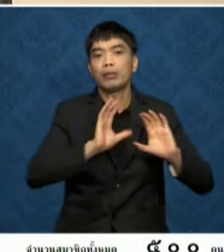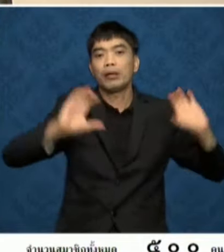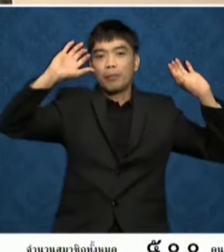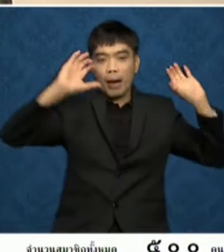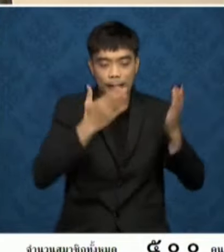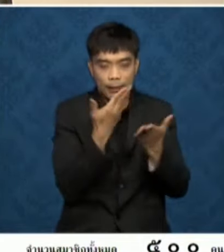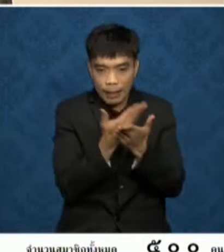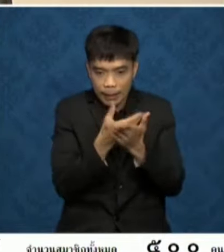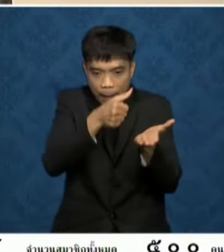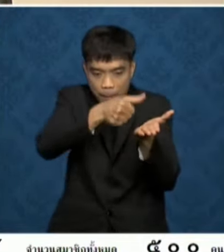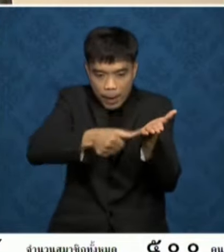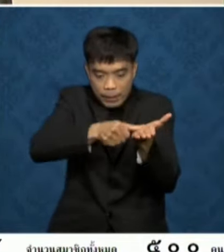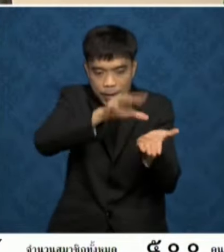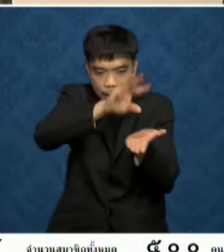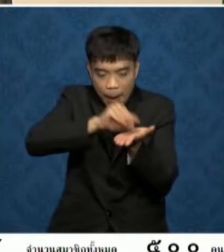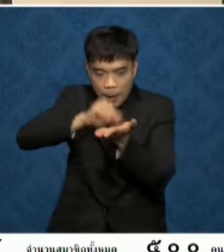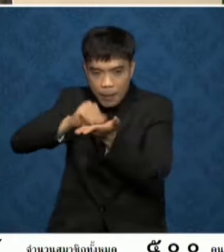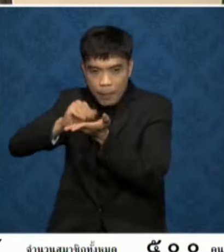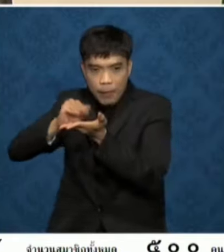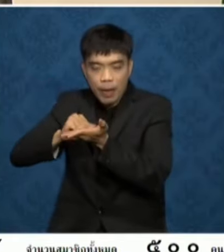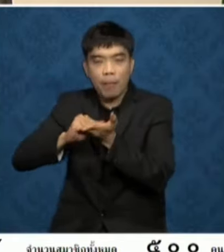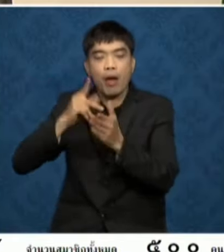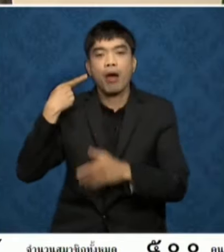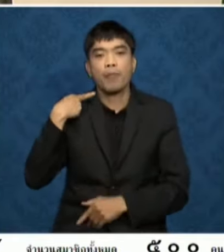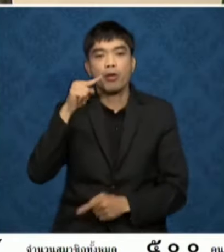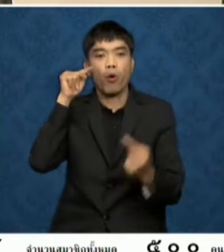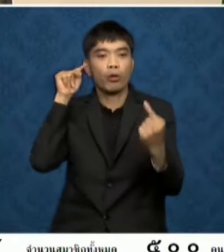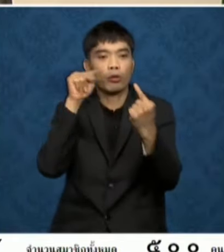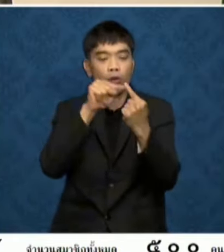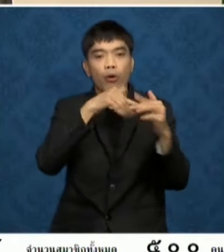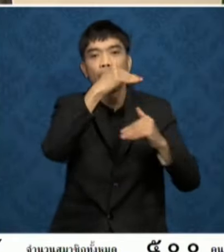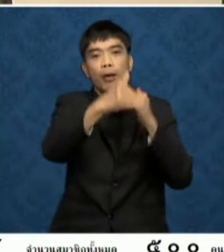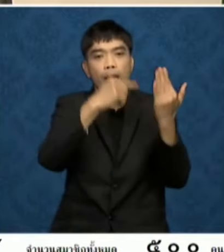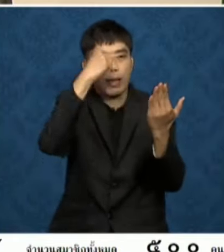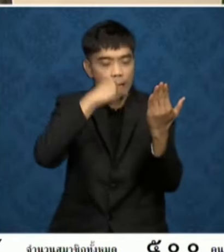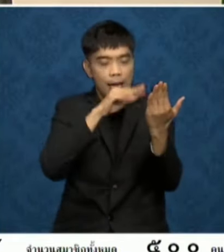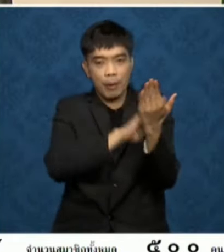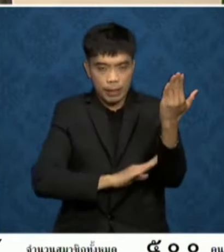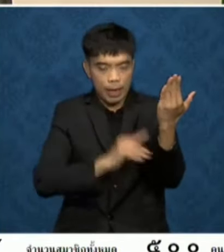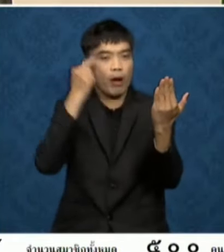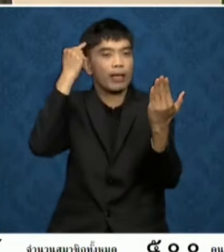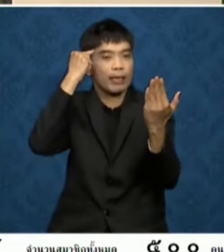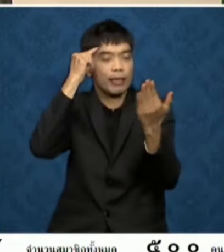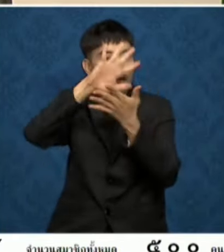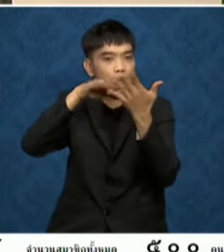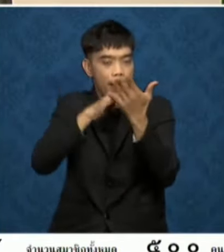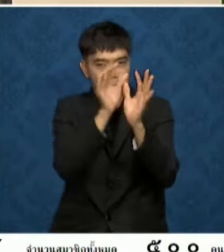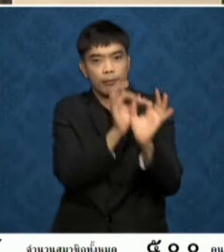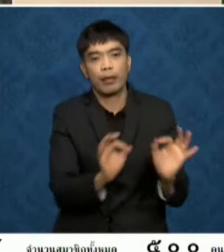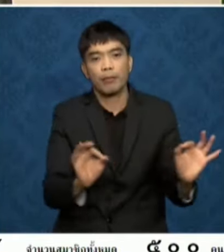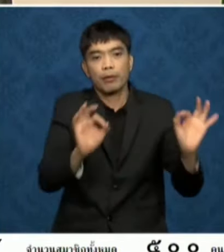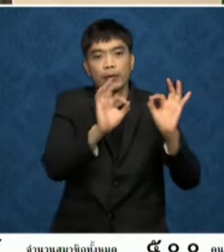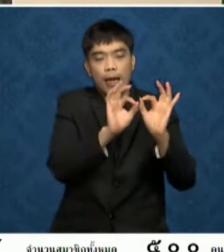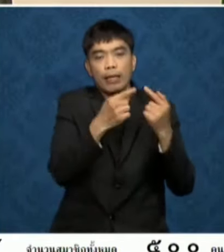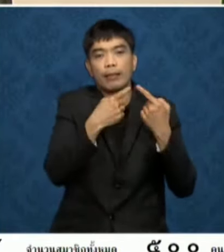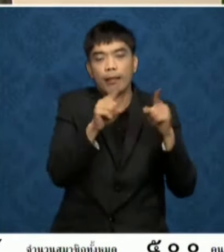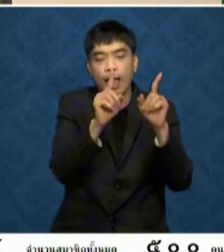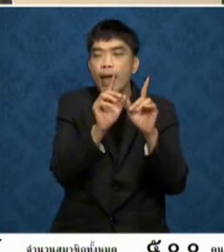เป็นประโยชน์ต่อประเทศนะคะนี่เป็นหลักการหลักคิดใหญ่สำคัญนะคะแต่อย่างไรก็ดีค่ะจะมีปัญหาอะไรก็เ